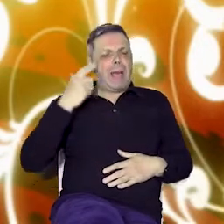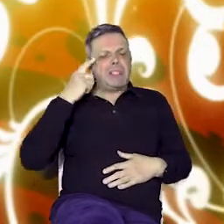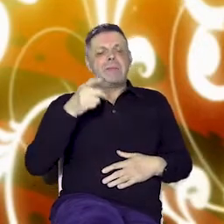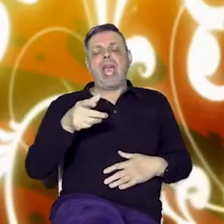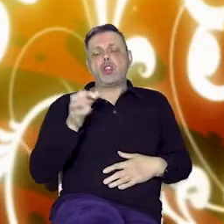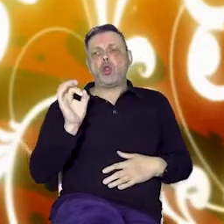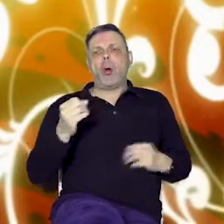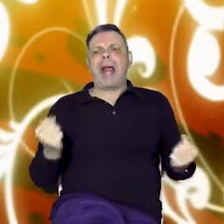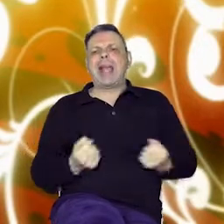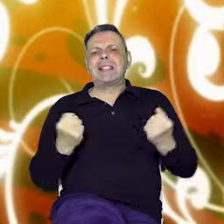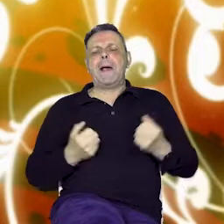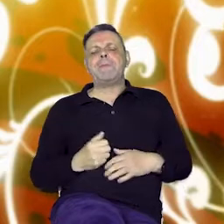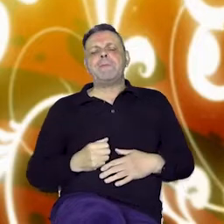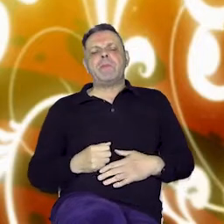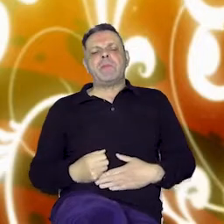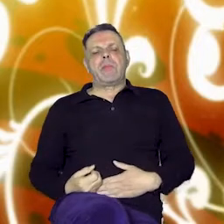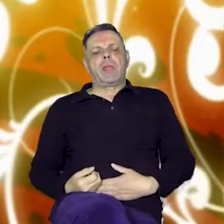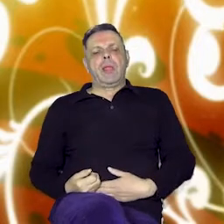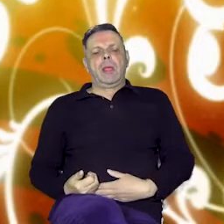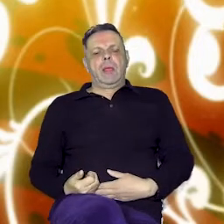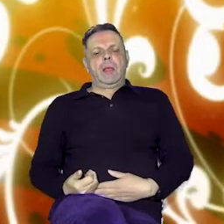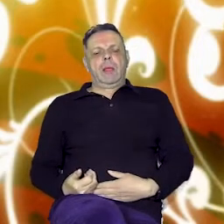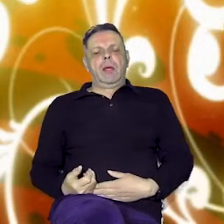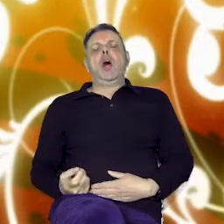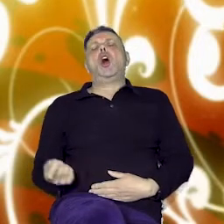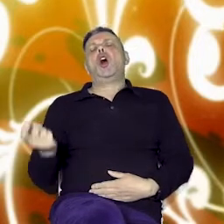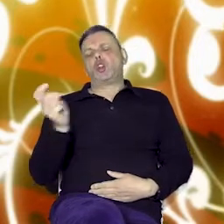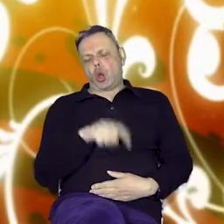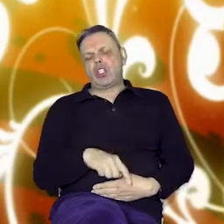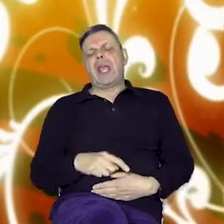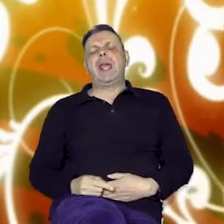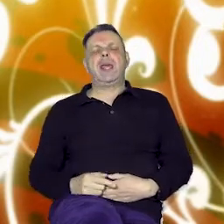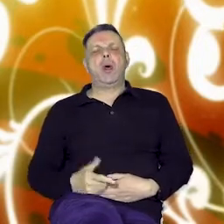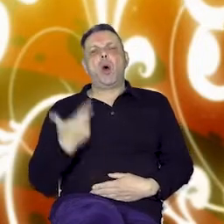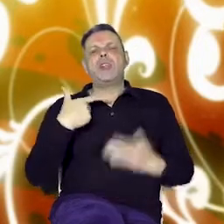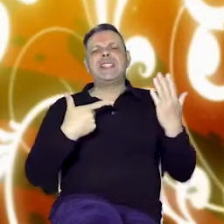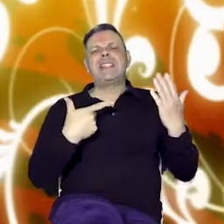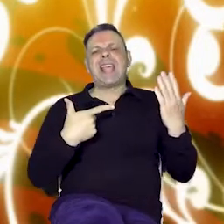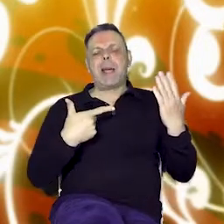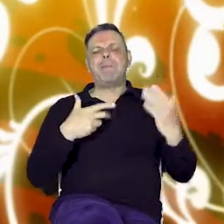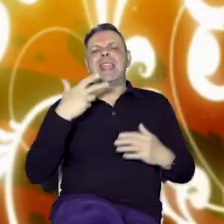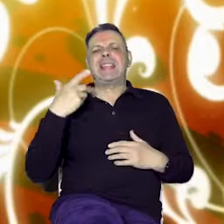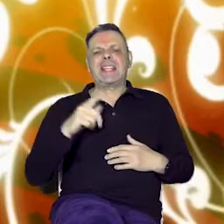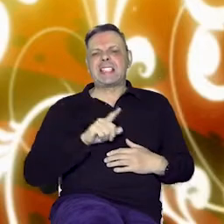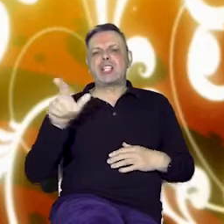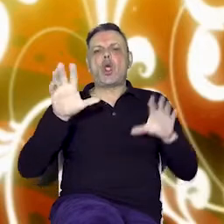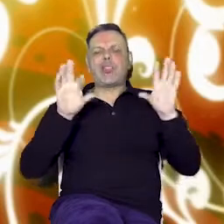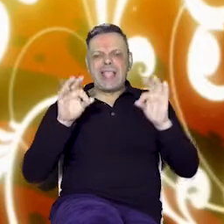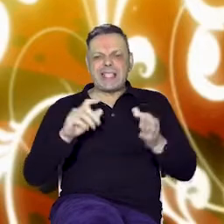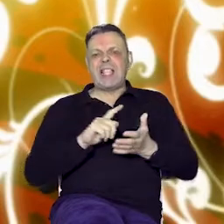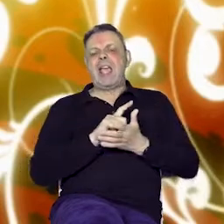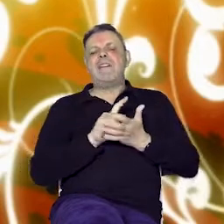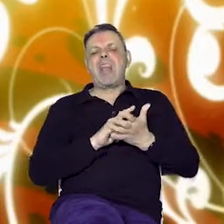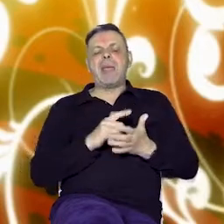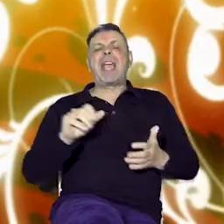akcija koju svi dođite koliko god možete, od 7.30 do 10 sati, vrijeme kad je najidealnije